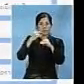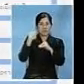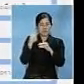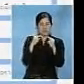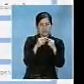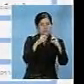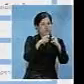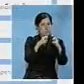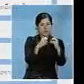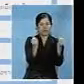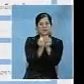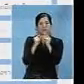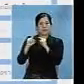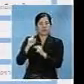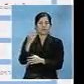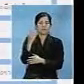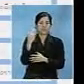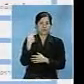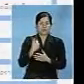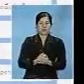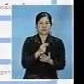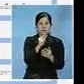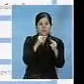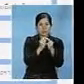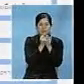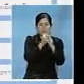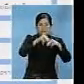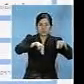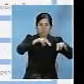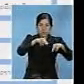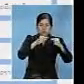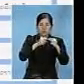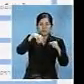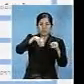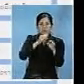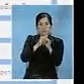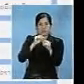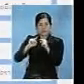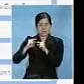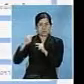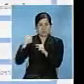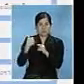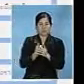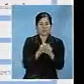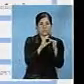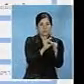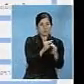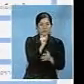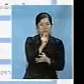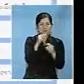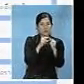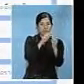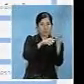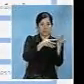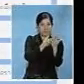างเคียงอื่นๆนะครับมาตรการในการกำกับดูแลสถาบันการเงินต้องเข้มแข็งมีการพิจารณาดูแลในเรื่องของการใช้มาตรการ